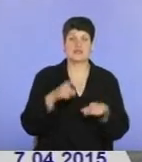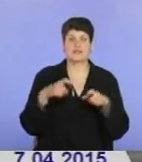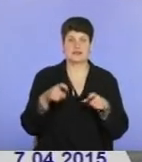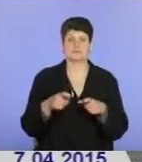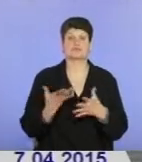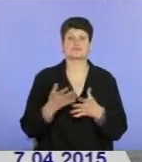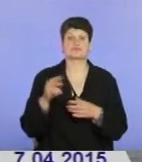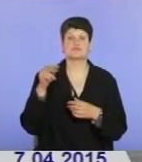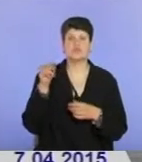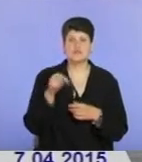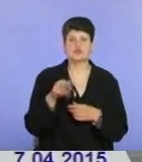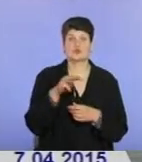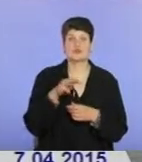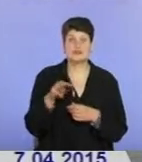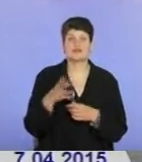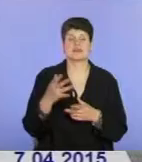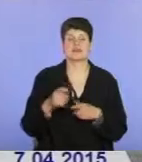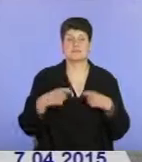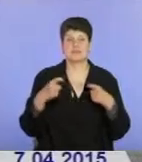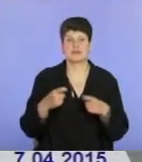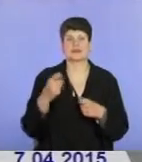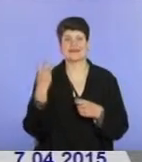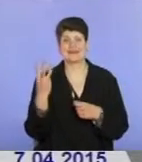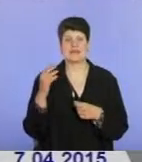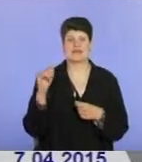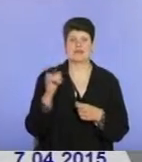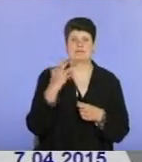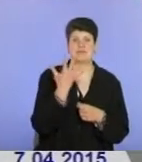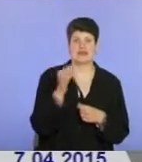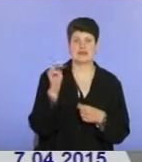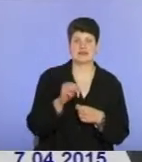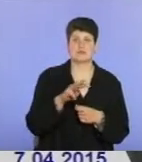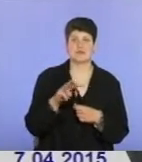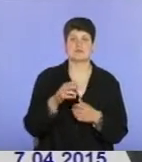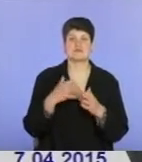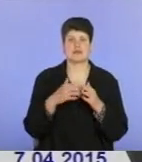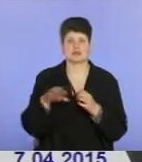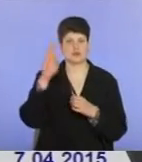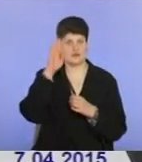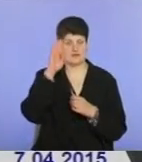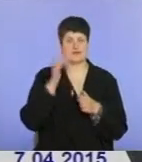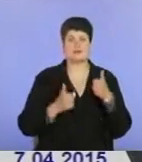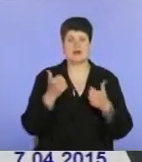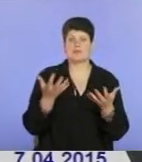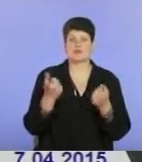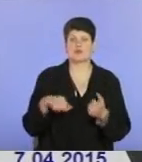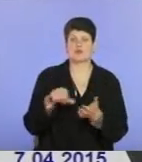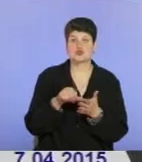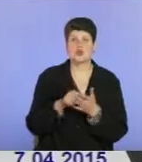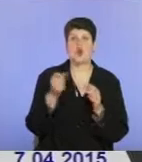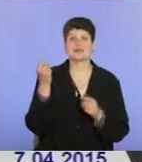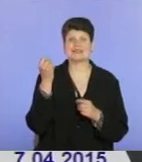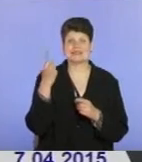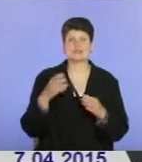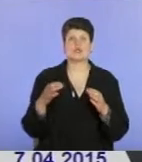1000 метрів серед чоловіків і жінок та біг на дистанції 3 і 5000 метрів серед чоловіків змагання взяли участь 11 колективів